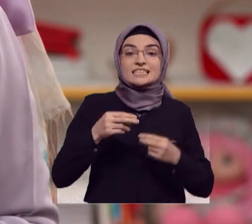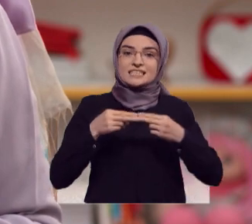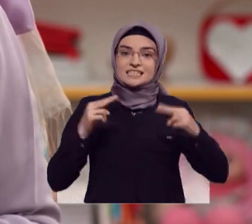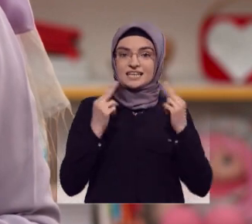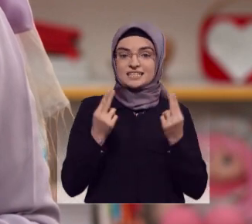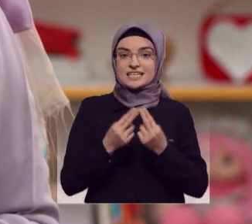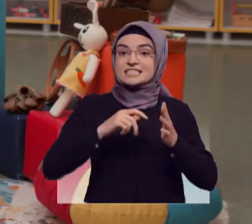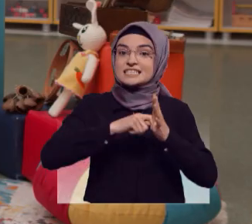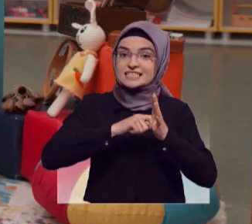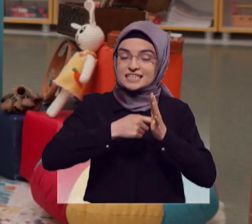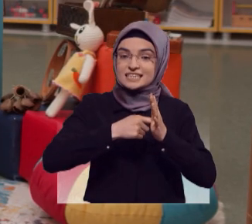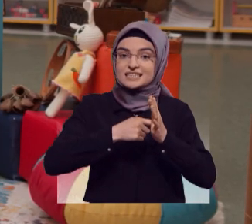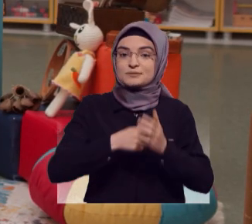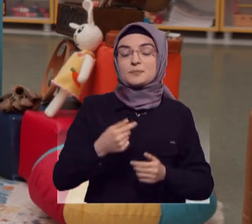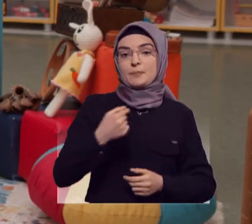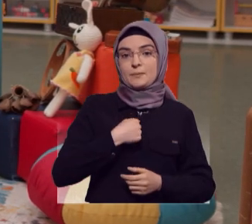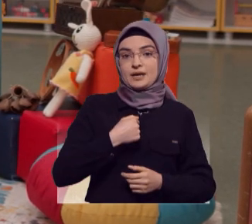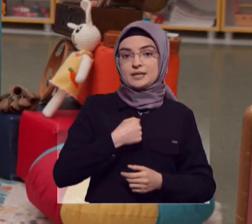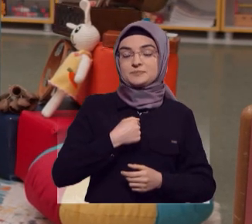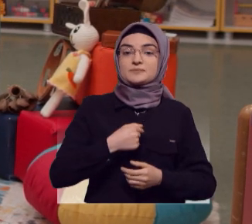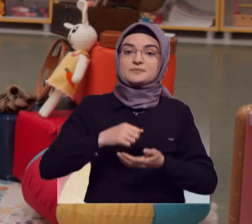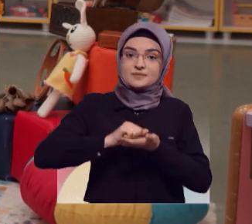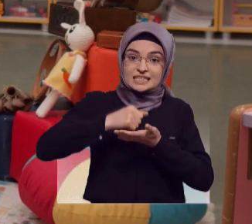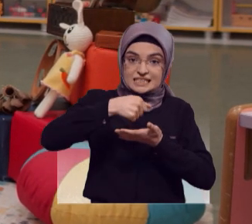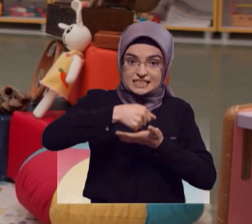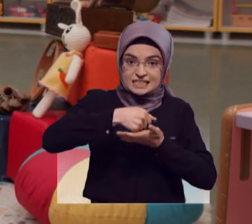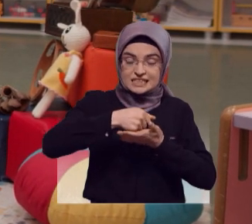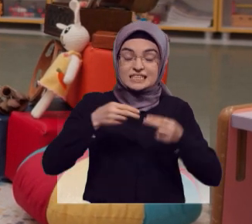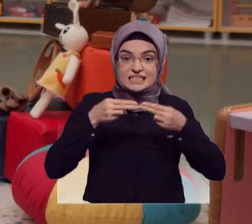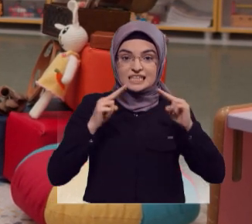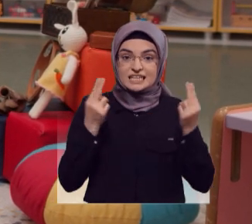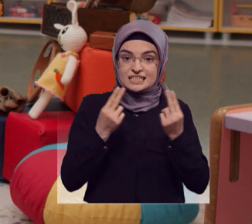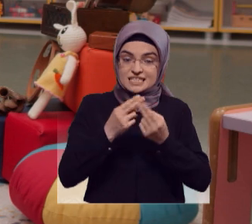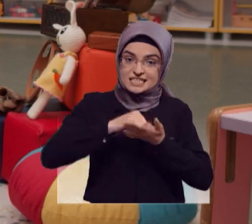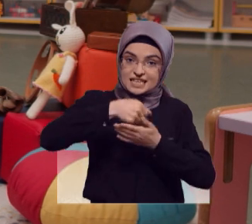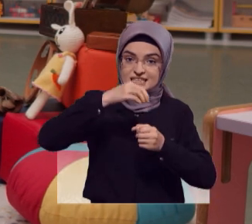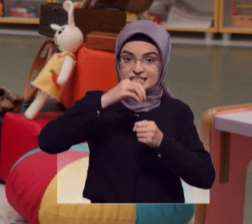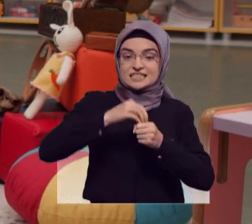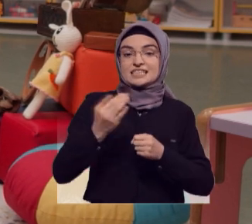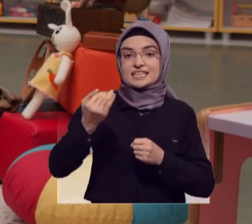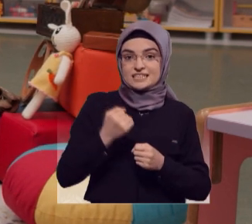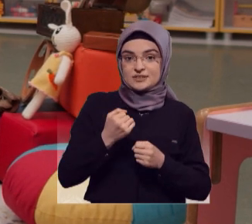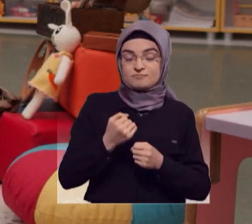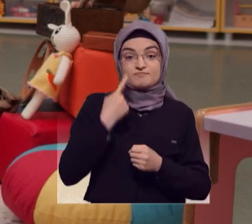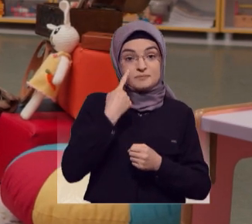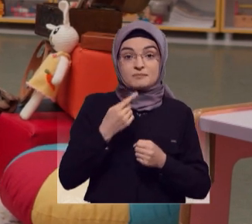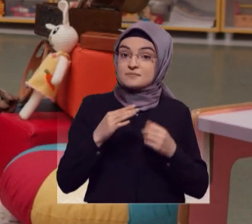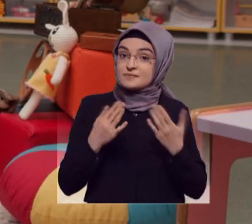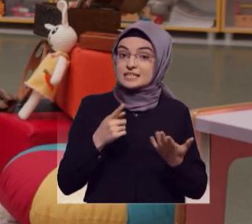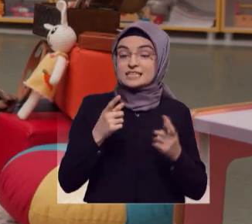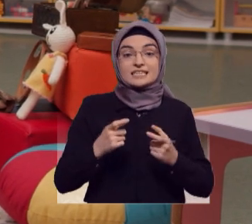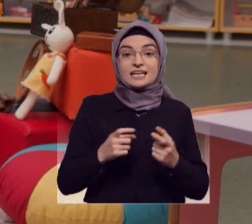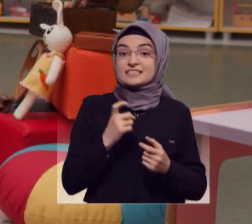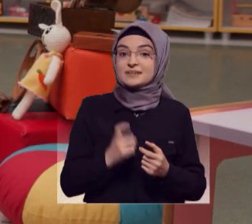kapısının anahtarlarını? Ben hemen hikaye diyarımın anahtarını hikaye sandığından çıkarıyorum. Bakalım sizinkiler nereden